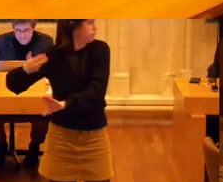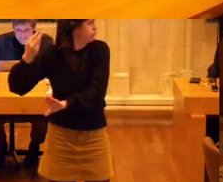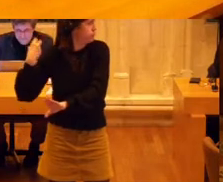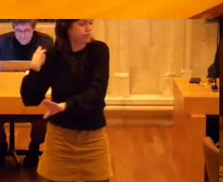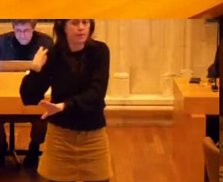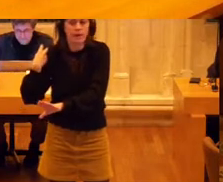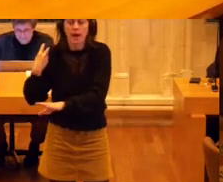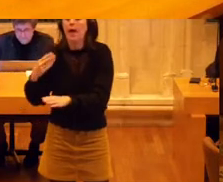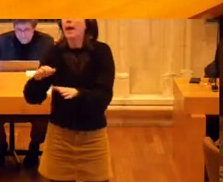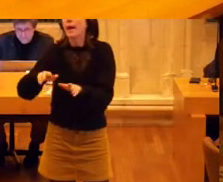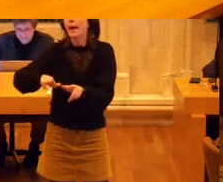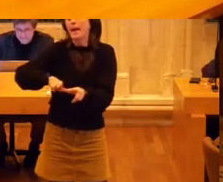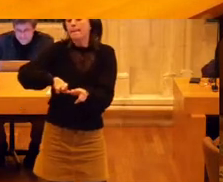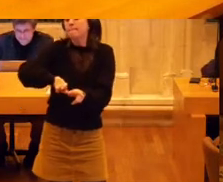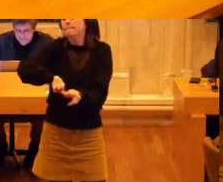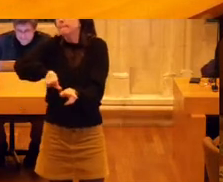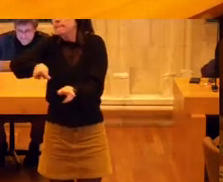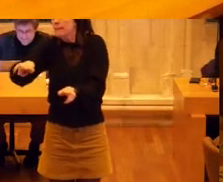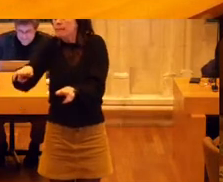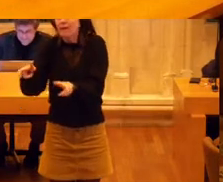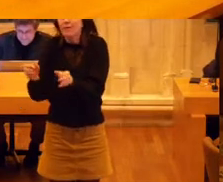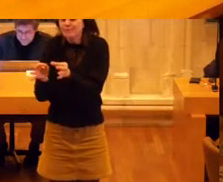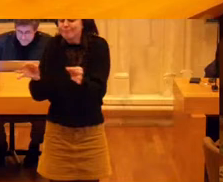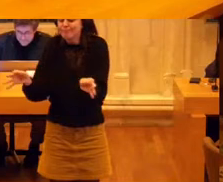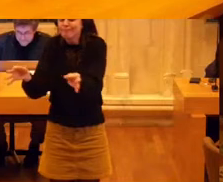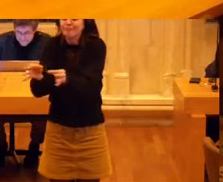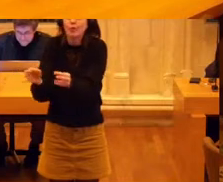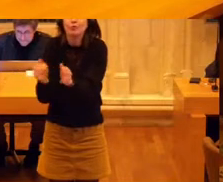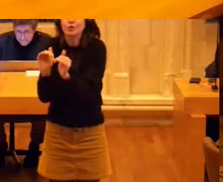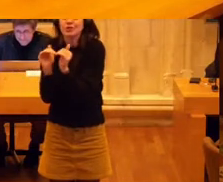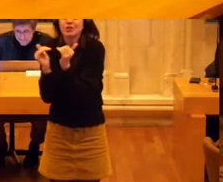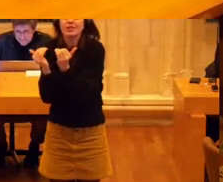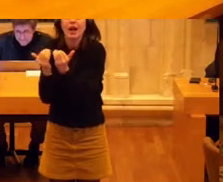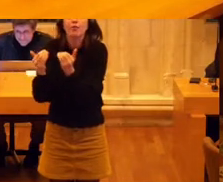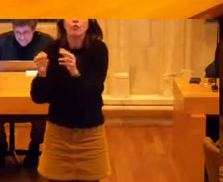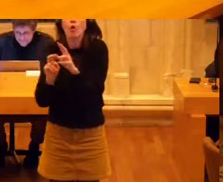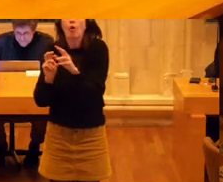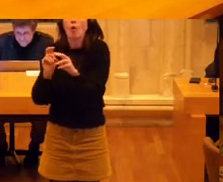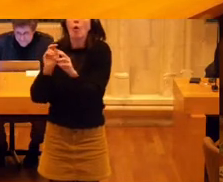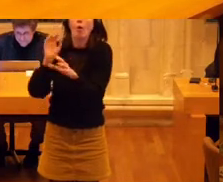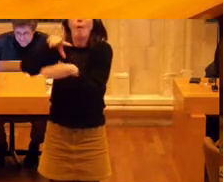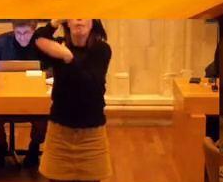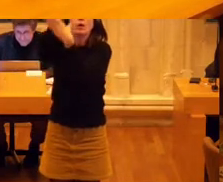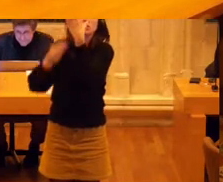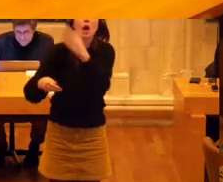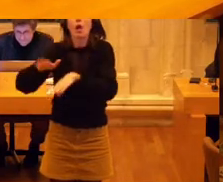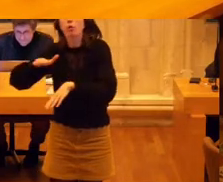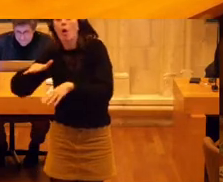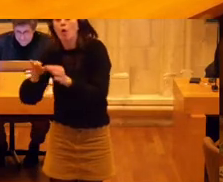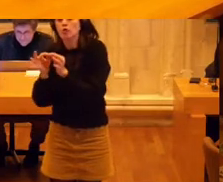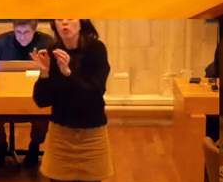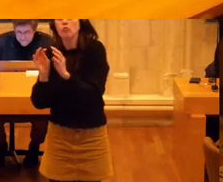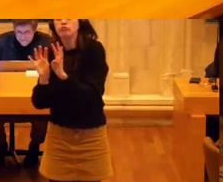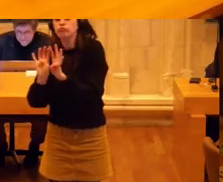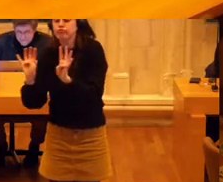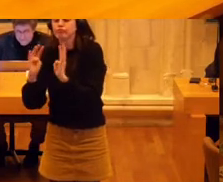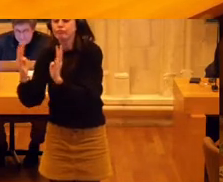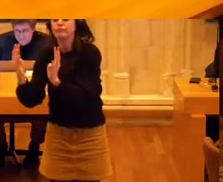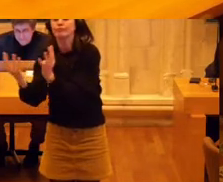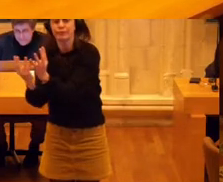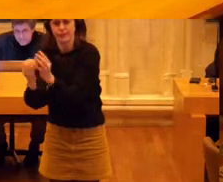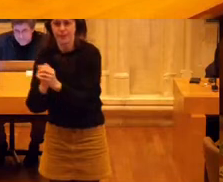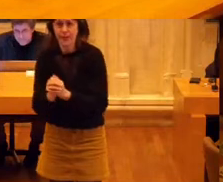on a ensuite un city stade qui, lui, est plus récent. On souhaitait, le long de la rue de Noret d'ailleurs, implanter ces 7